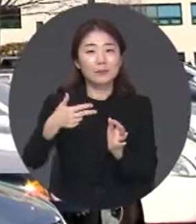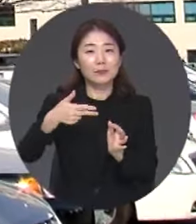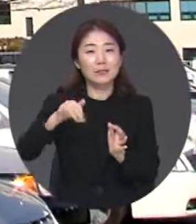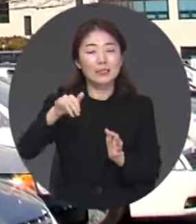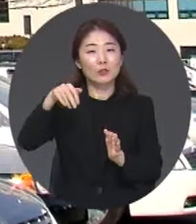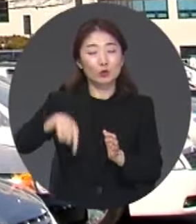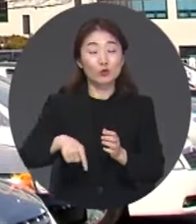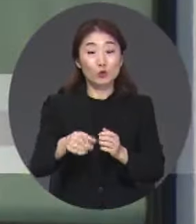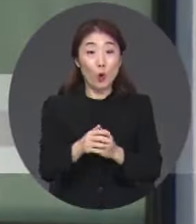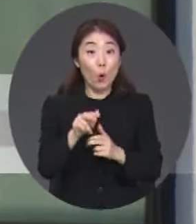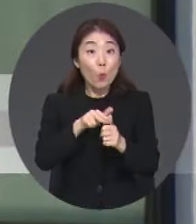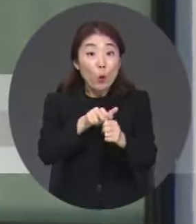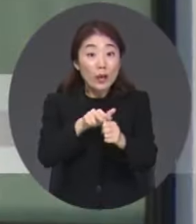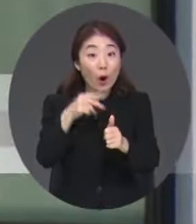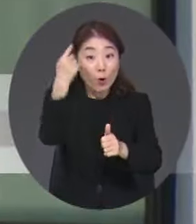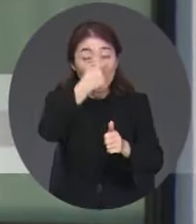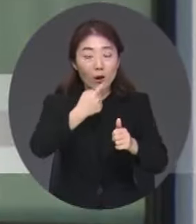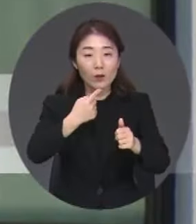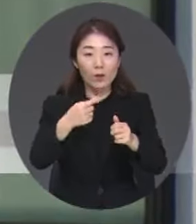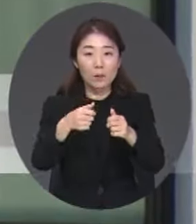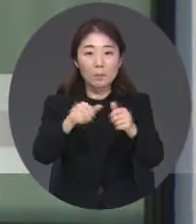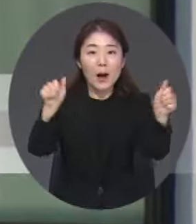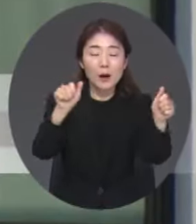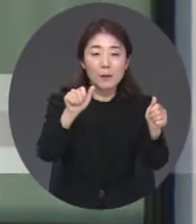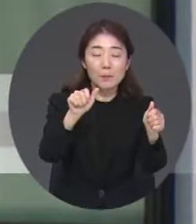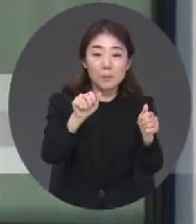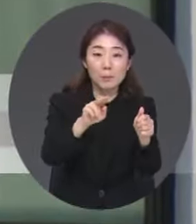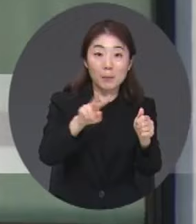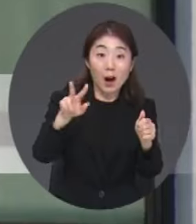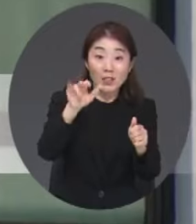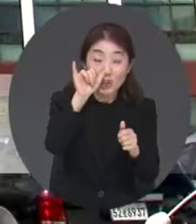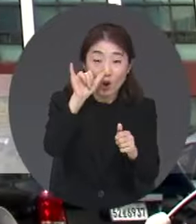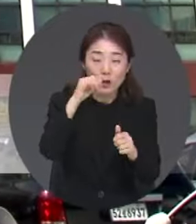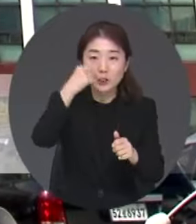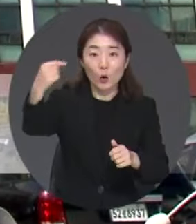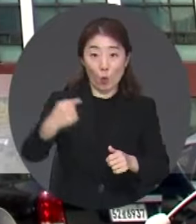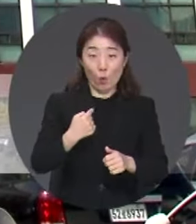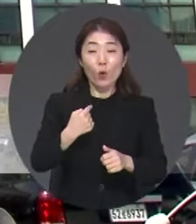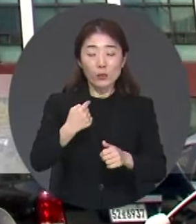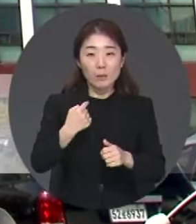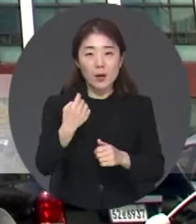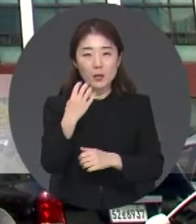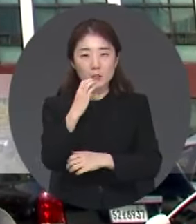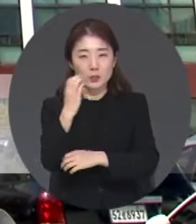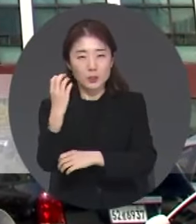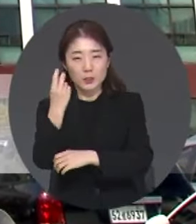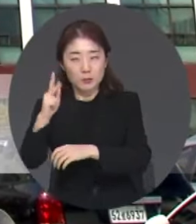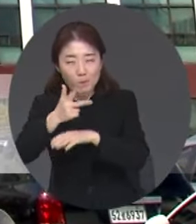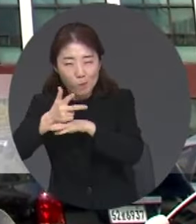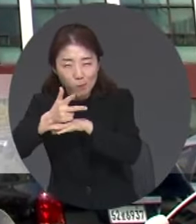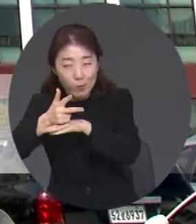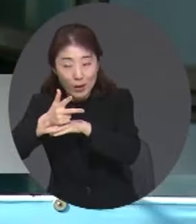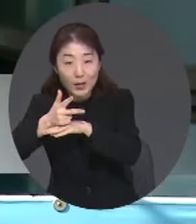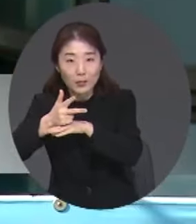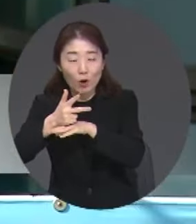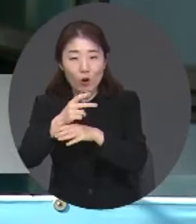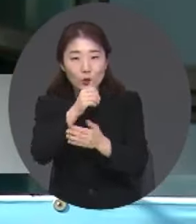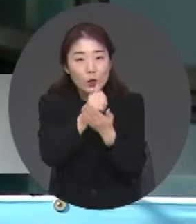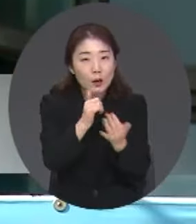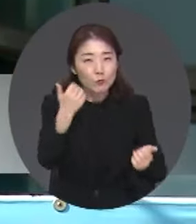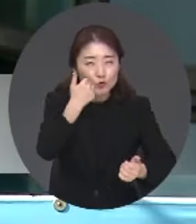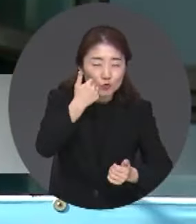물치에 의해 30cm 가량 찢어져 있다는 정관이 신고를 받고 주변 CCTV 등을 확인해 용의자를 추적하고